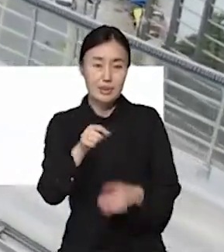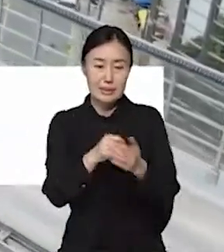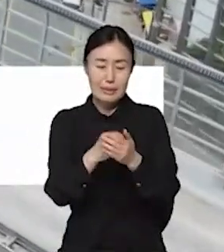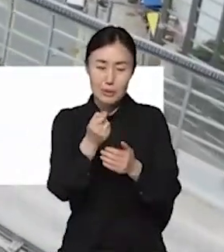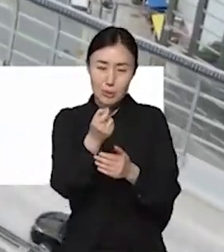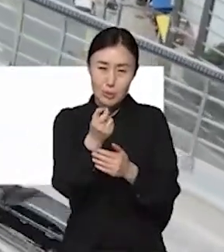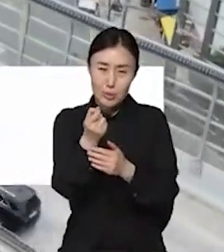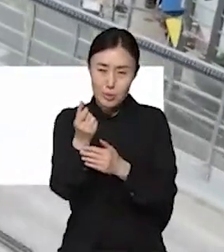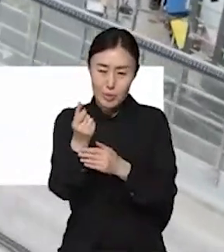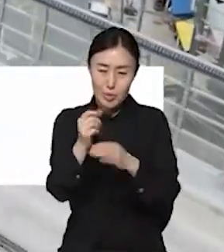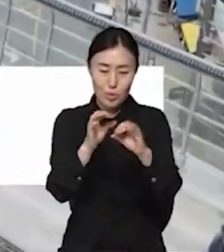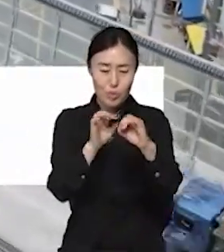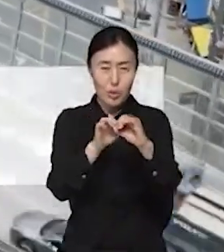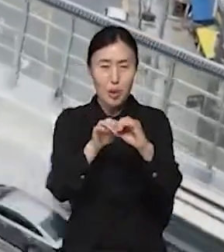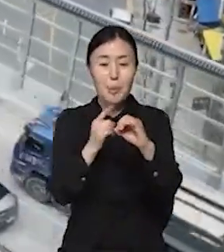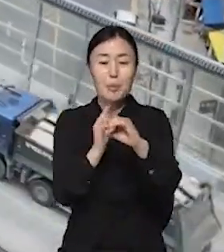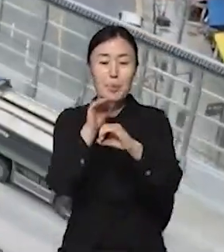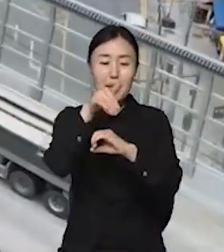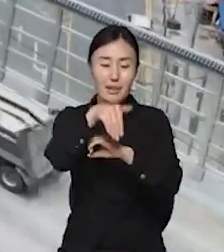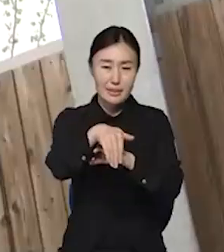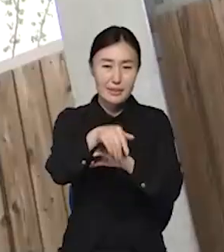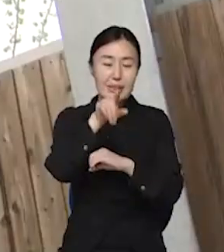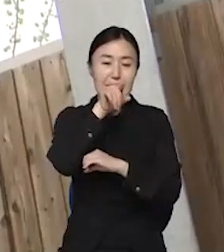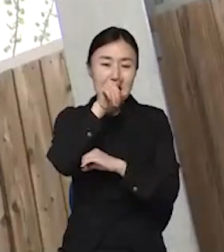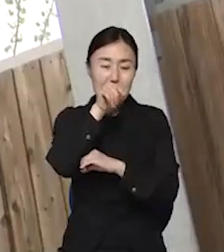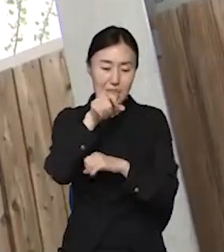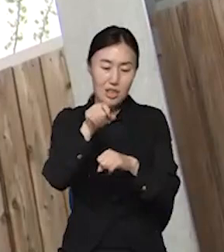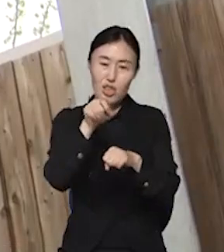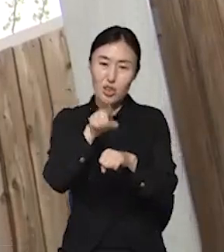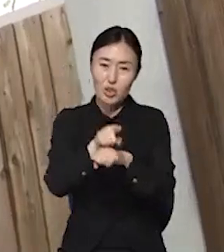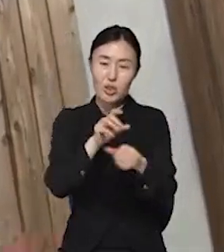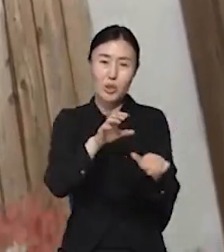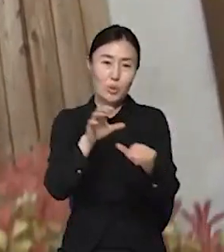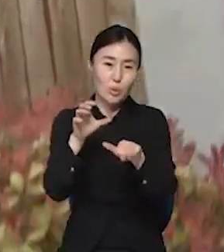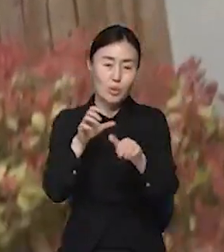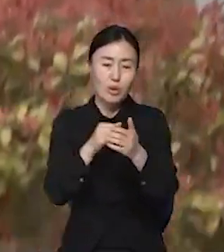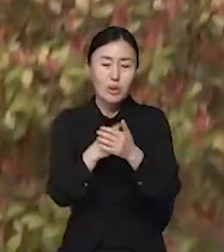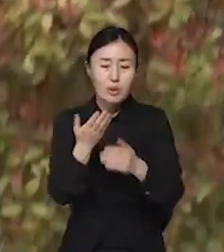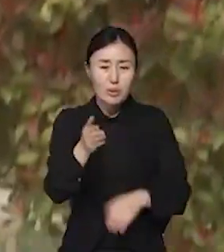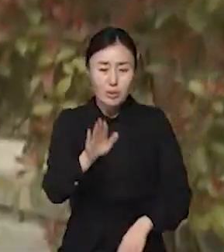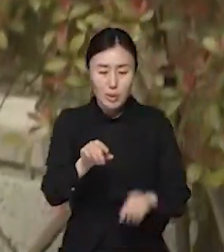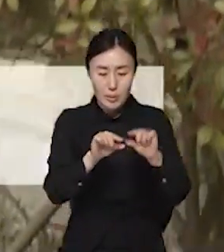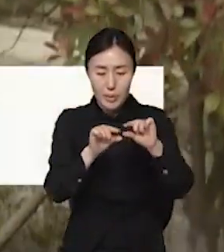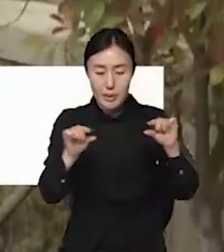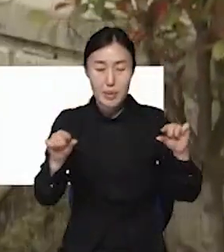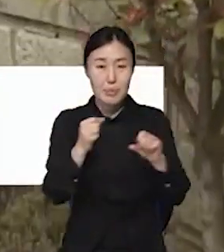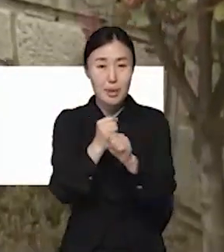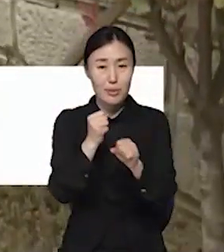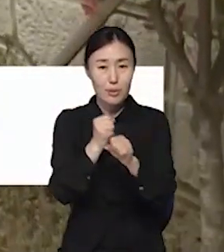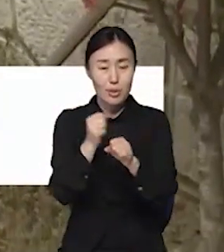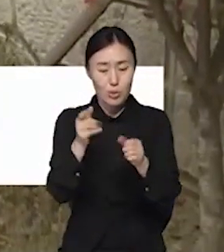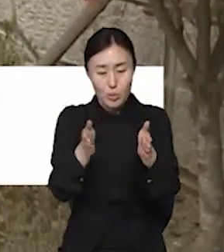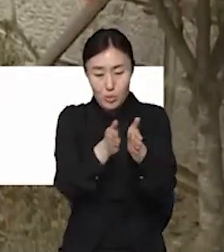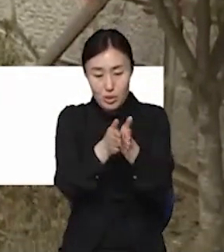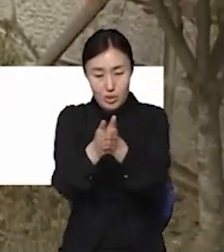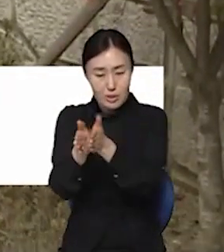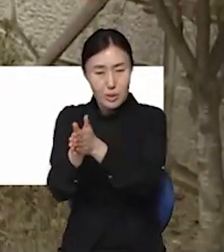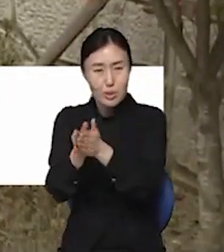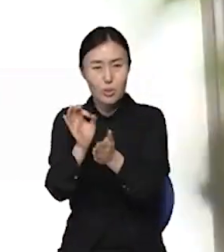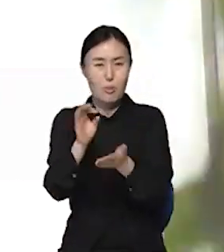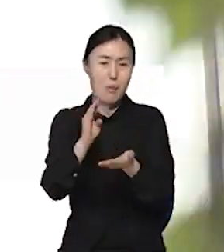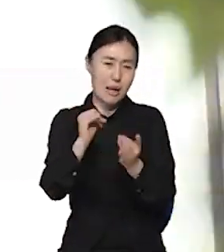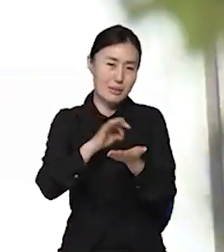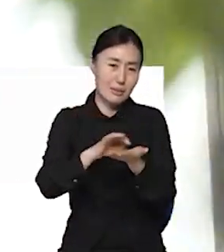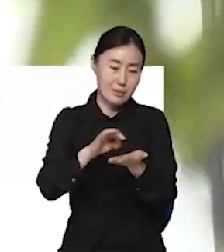피하는 새의 본능을 이용한 방법입니다. 문제는 필름 제작과 설치에 적지 않은 비용이 들고